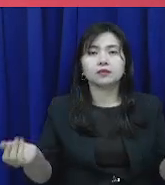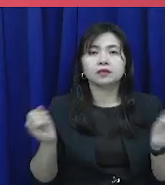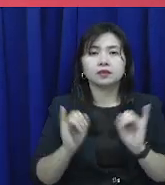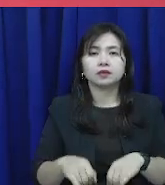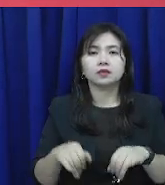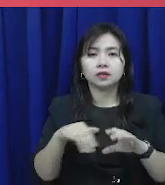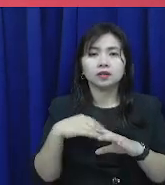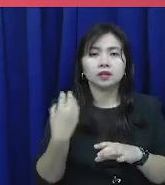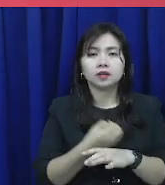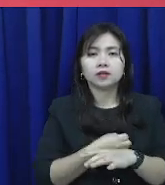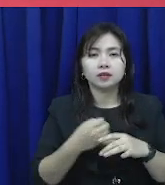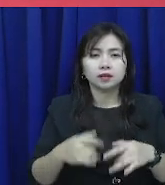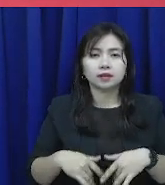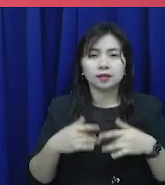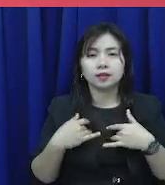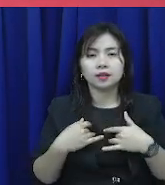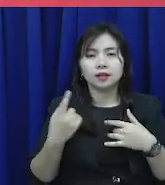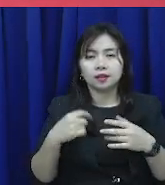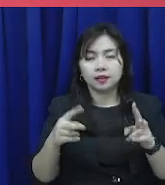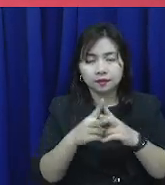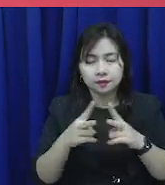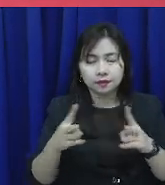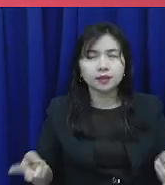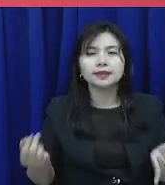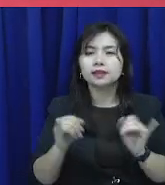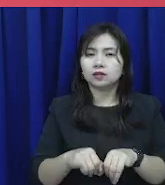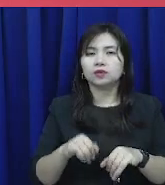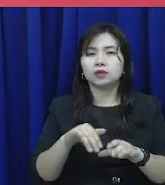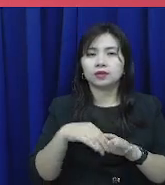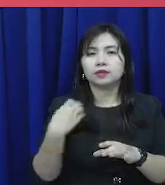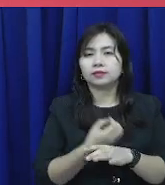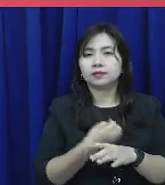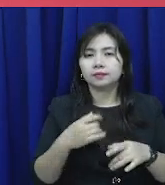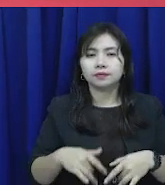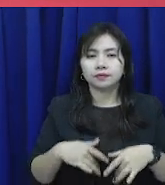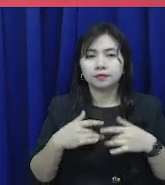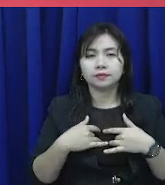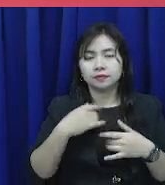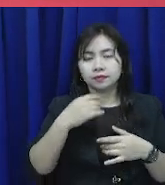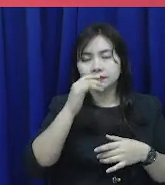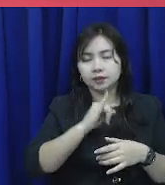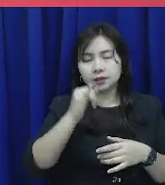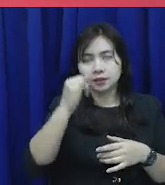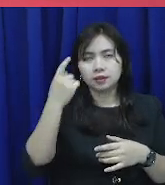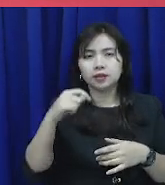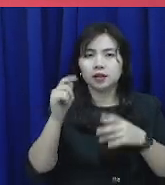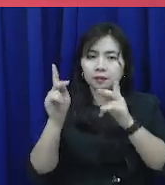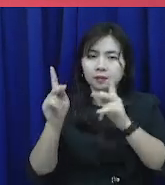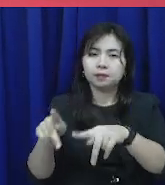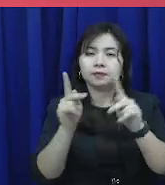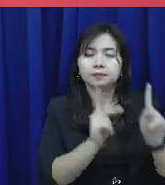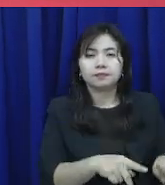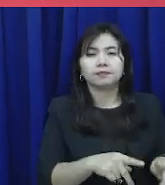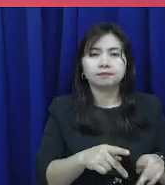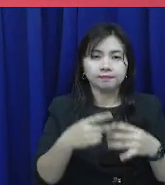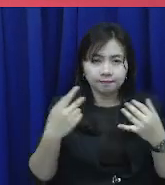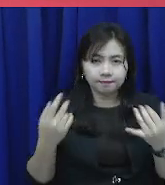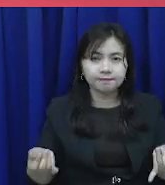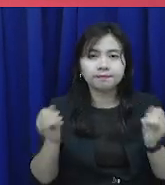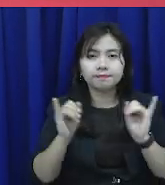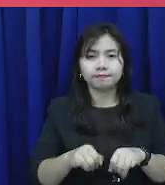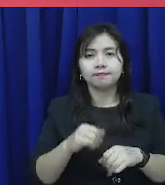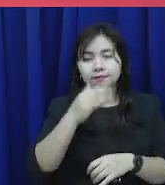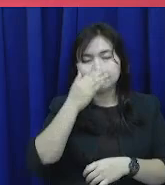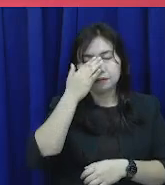church What one of the main issues na p pwede nating makita mga kapatid is the cultivation issue that's really the main